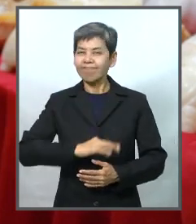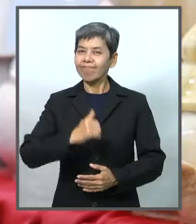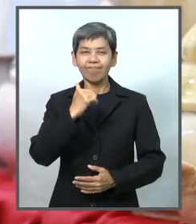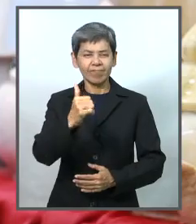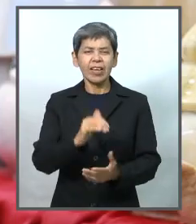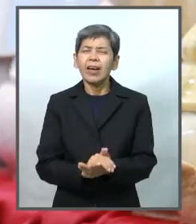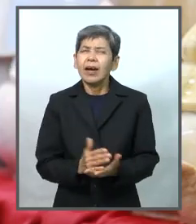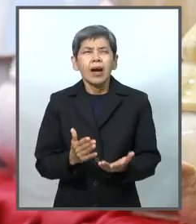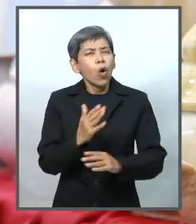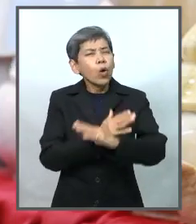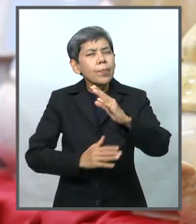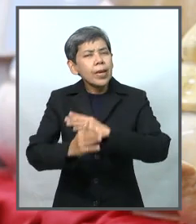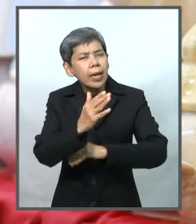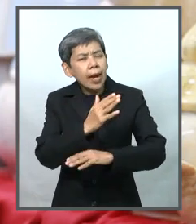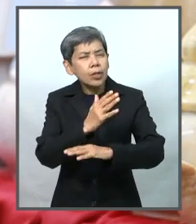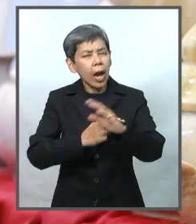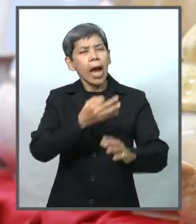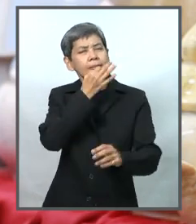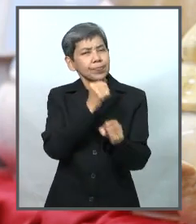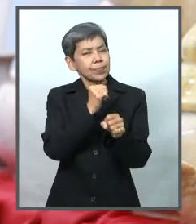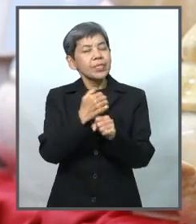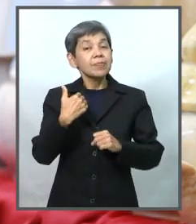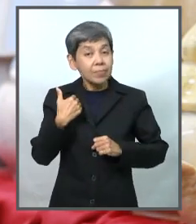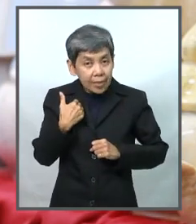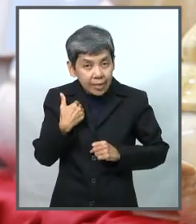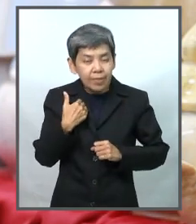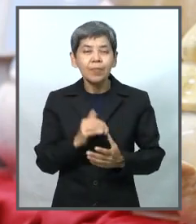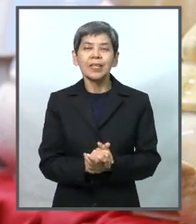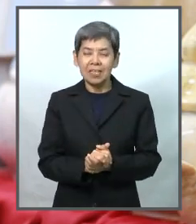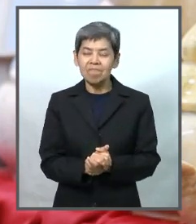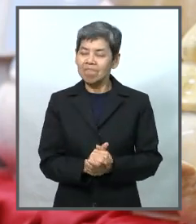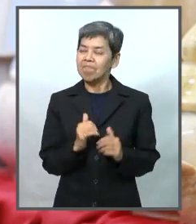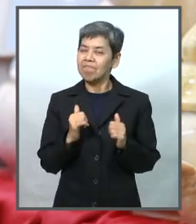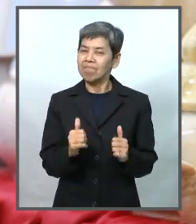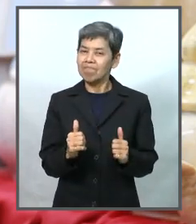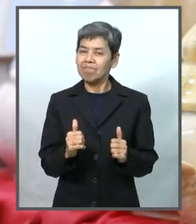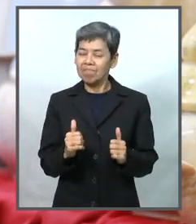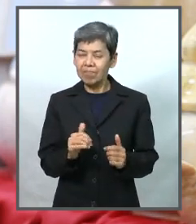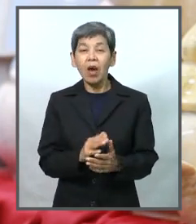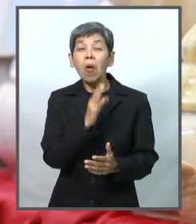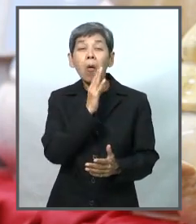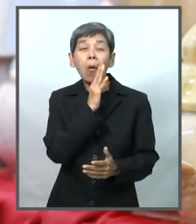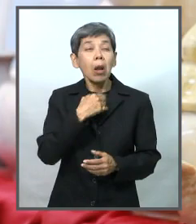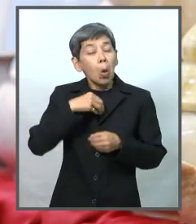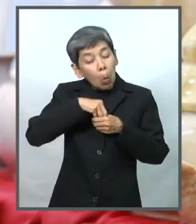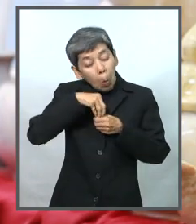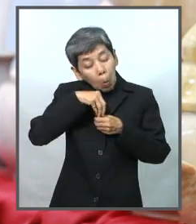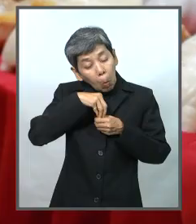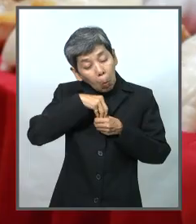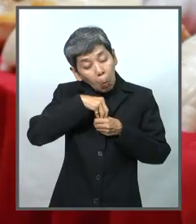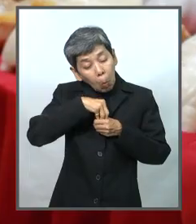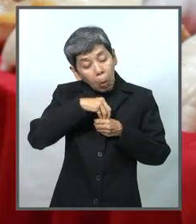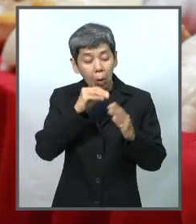นะมันทำให้คนพิการมีอาชีพมีงานนะครับดีมากเลยครับนะเพราะบางทีถ้าเราอยู่แต่ในหมู่บ้านห